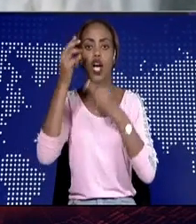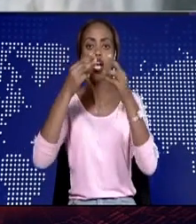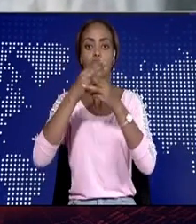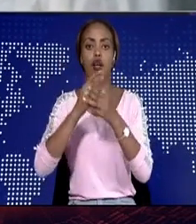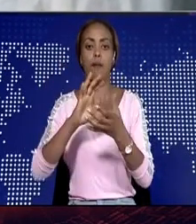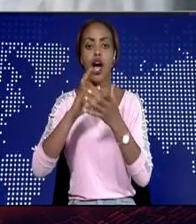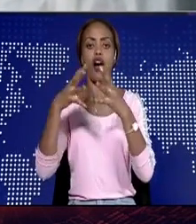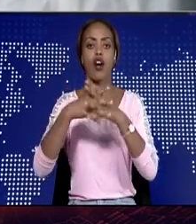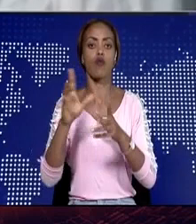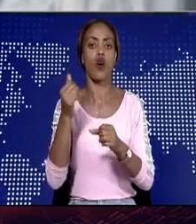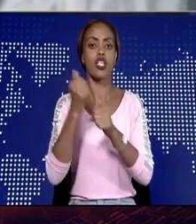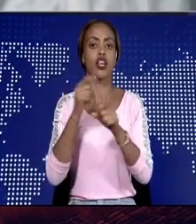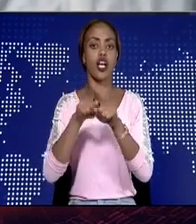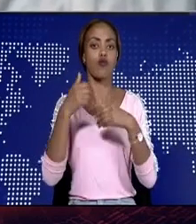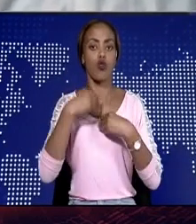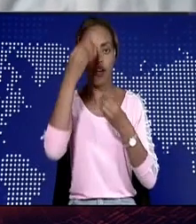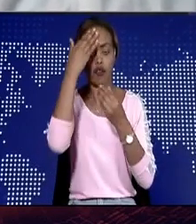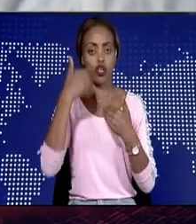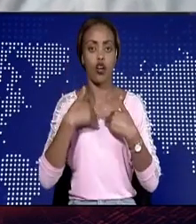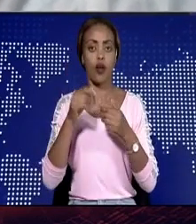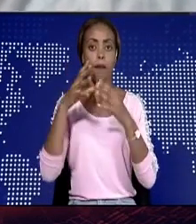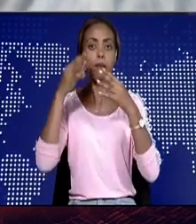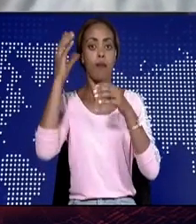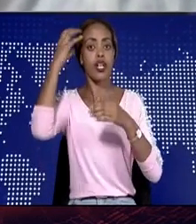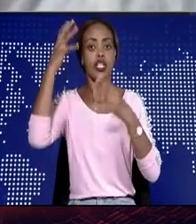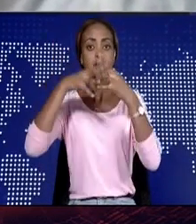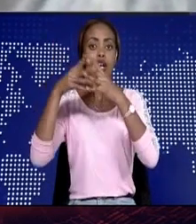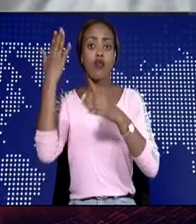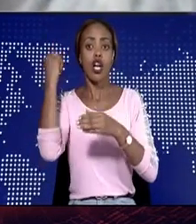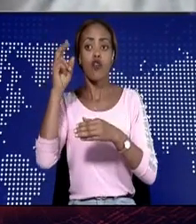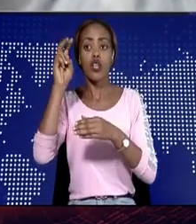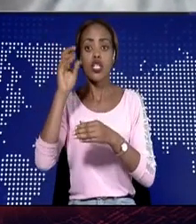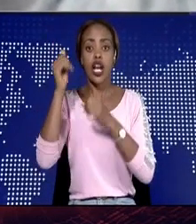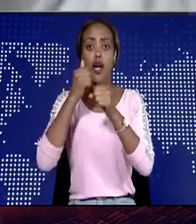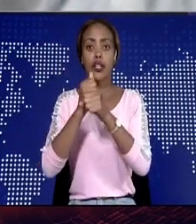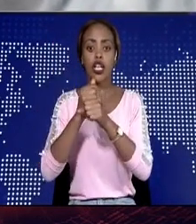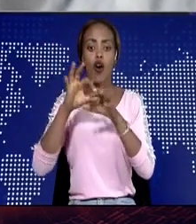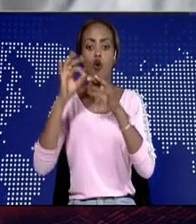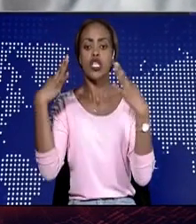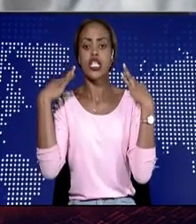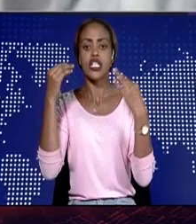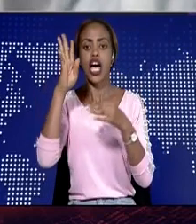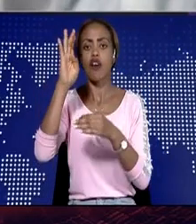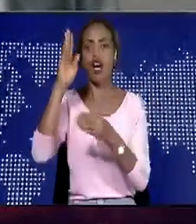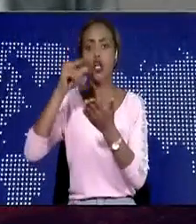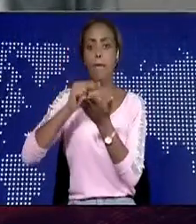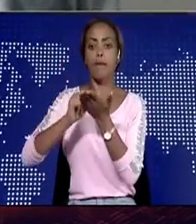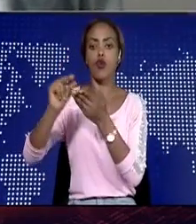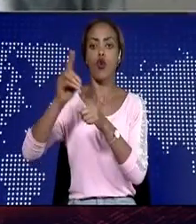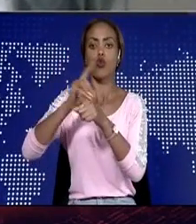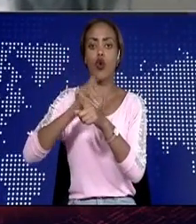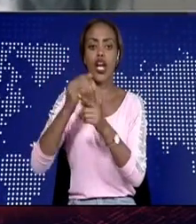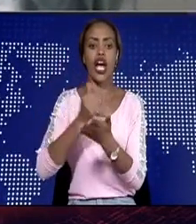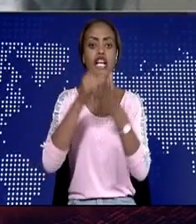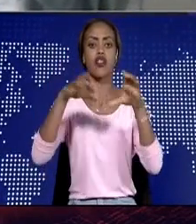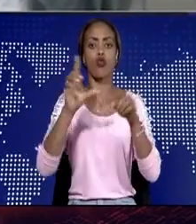بحبار بمخاني صرح كم زلو أفلت لهم. منجست أمريكا أبز حلفو إسرع عمتات أب عودة عنا 4 بليون دولار حاجز. زجبر